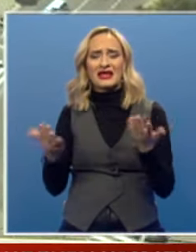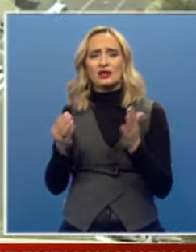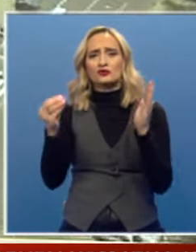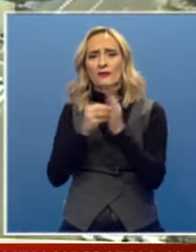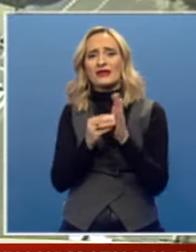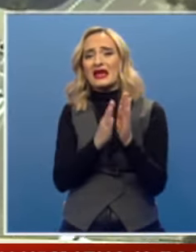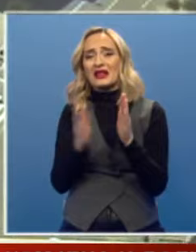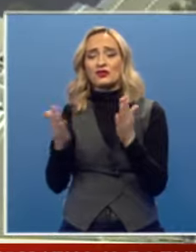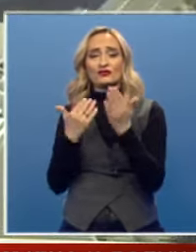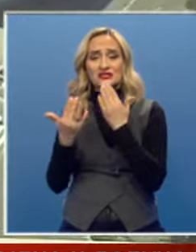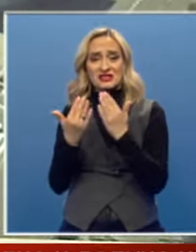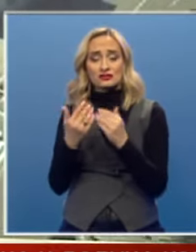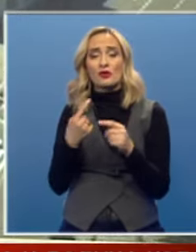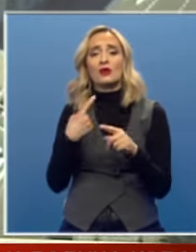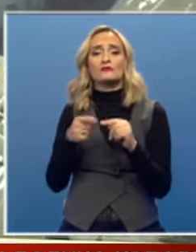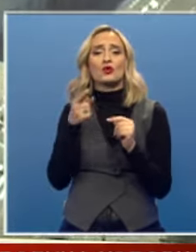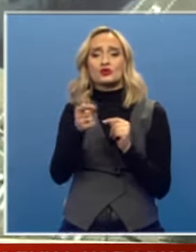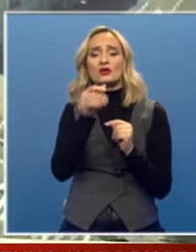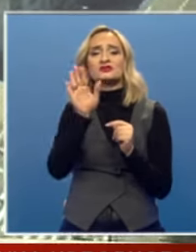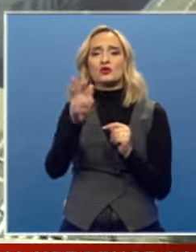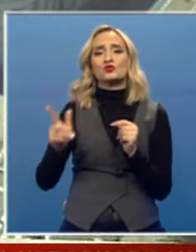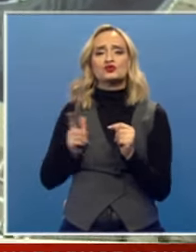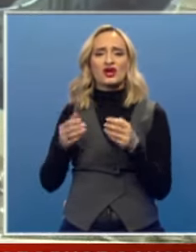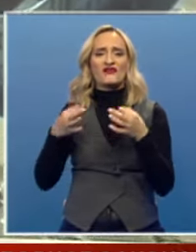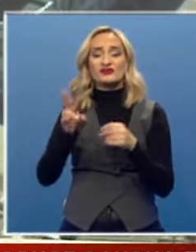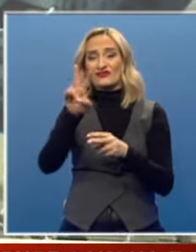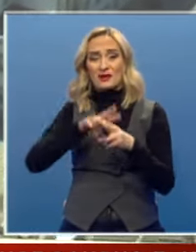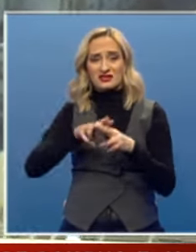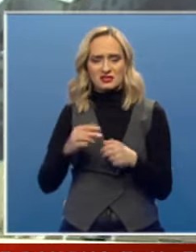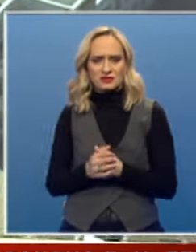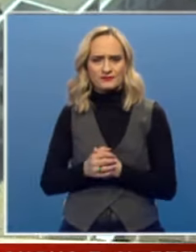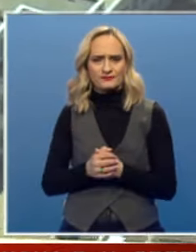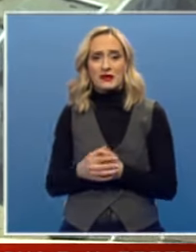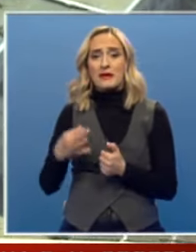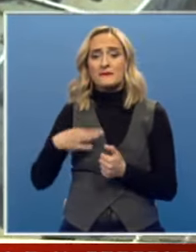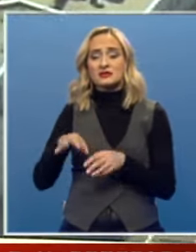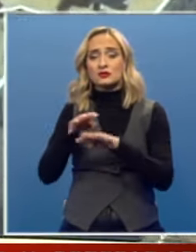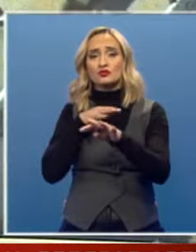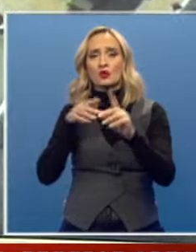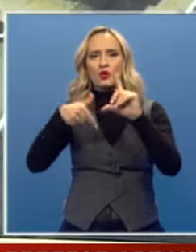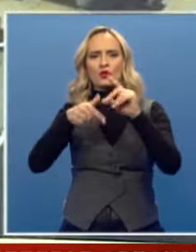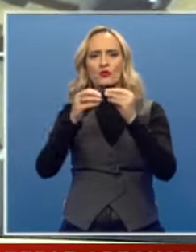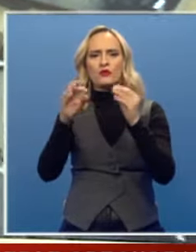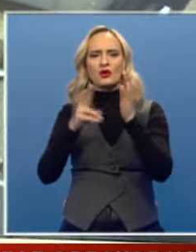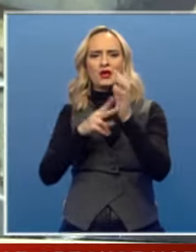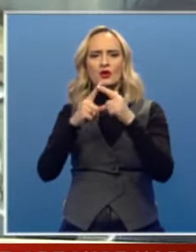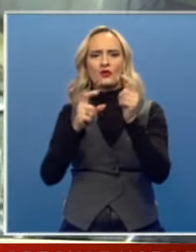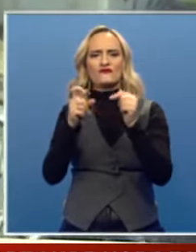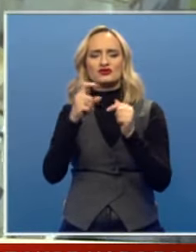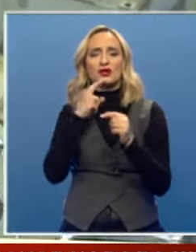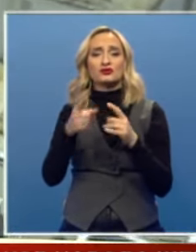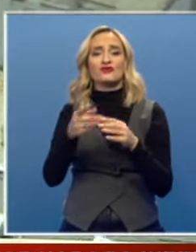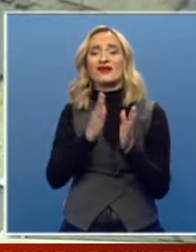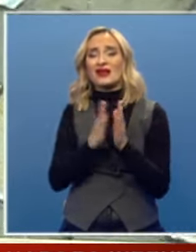zakaže redovnu sjednicu s obzirom na to da se na nju čeka već 2 mjeseca. Predsjednik Skupštine Ljubo Ninković naglašava da